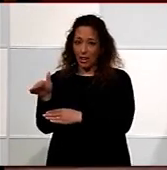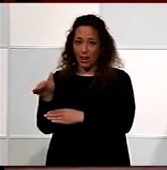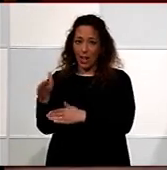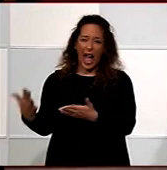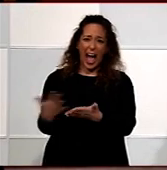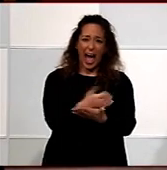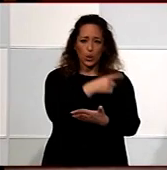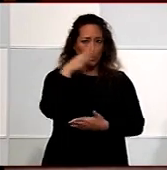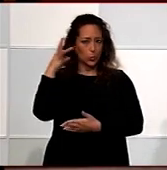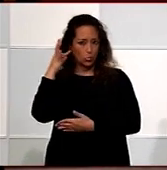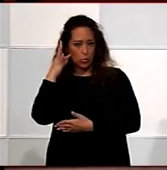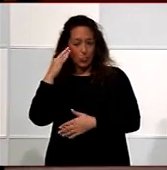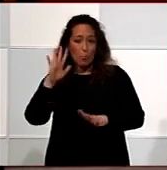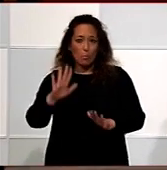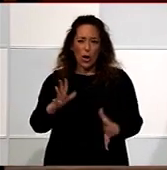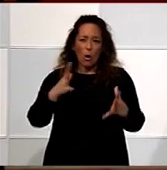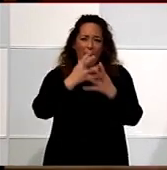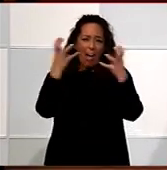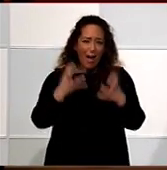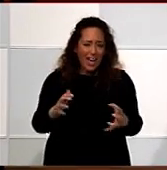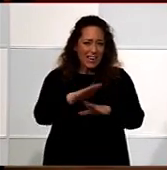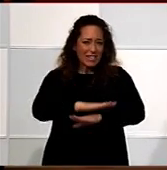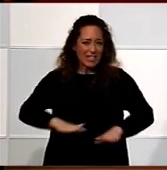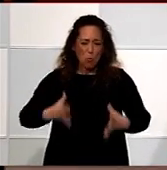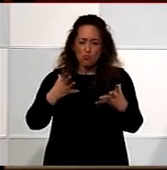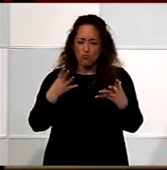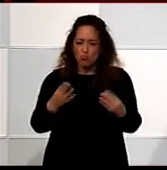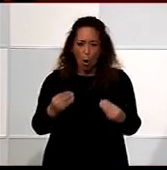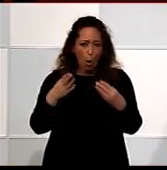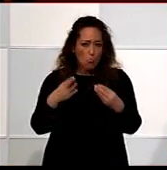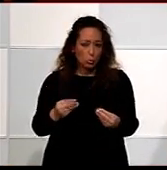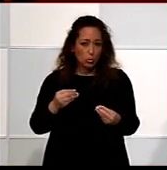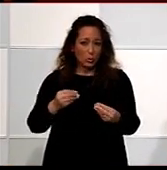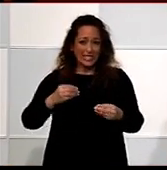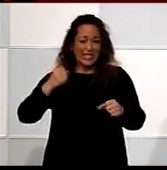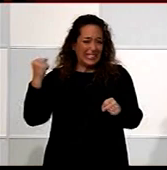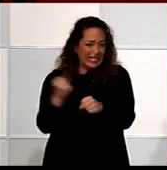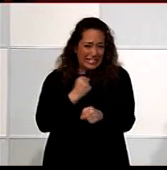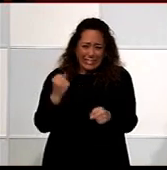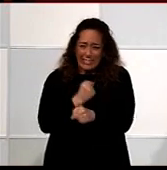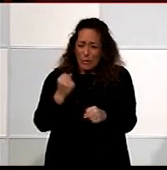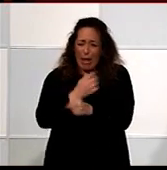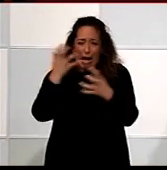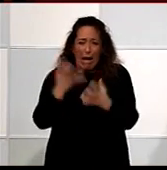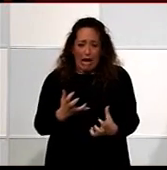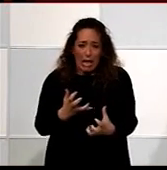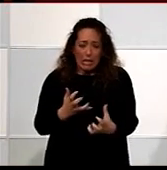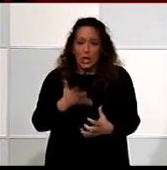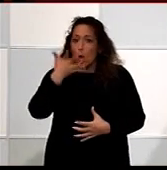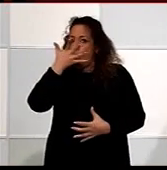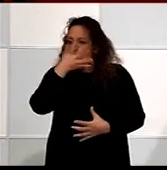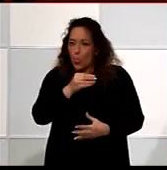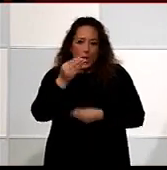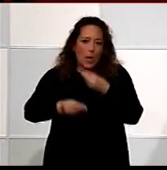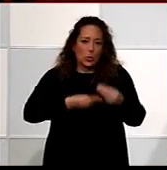i hem estat tan enfeinats aquests dies que no ha estat possible fer-ho. Però sí que hem arribat a Terrassa i hem